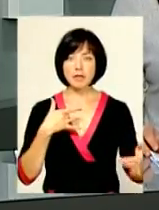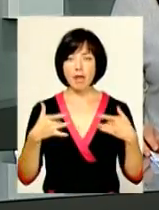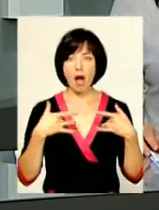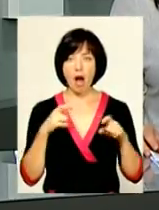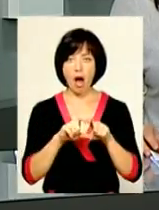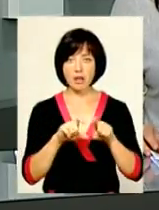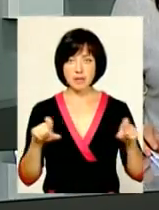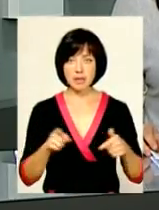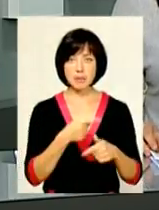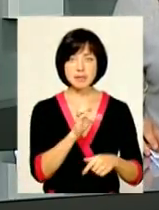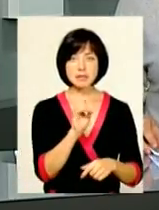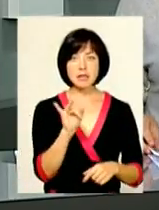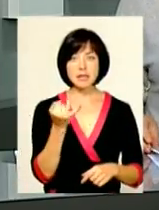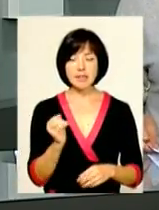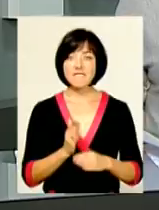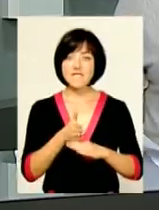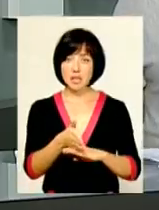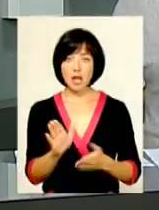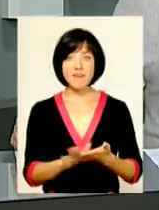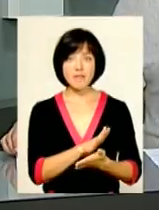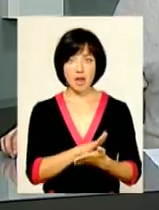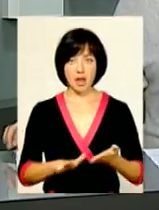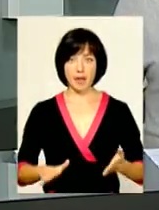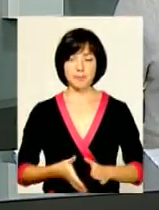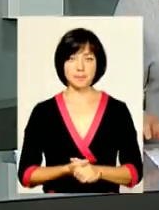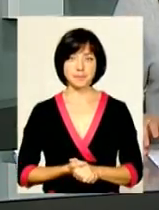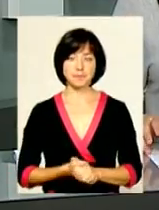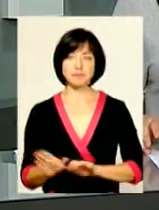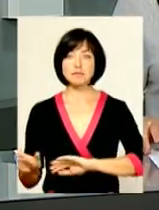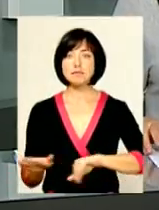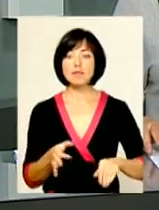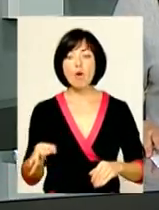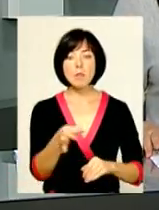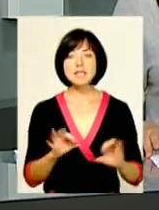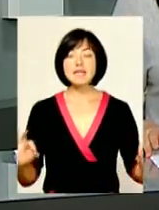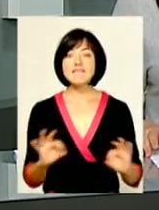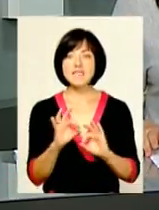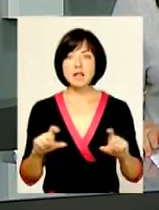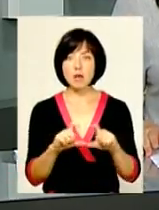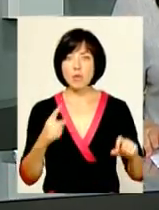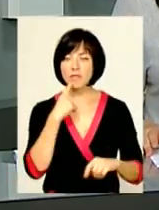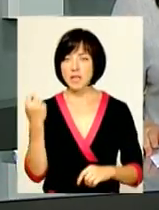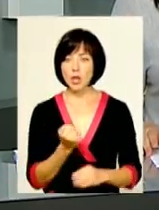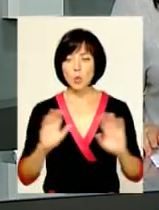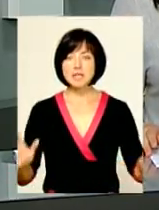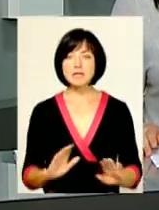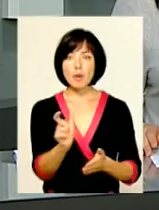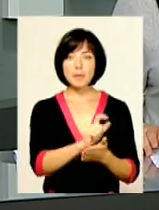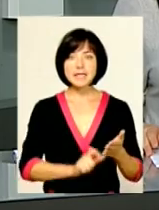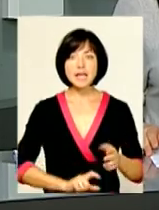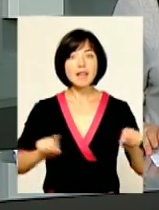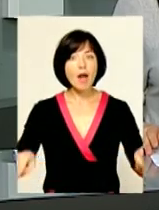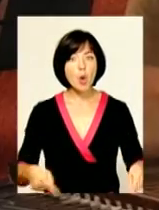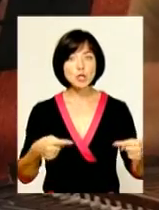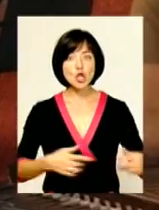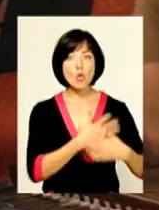театрі імені Старицького. Вхід вільний. А в обласній філармонії у неділю заспівають пісні, народжені